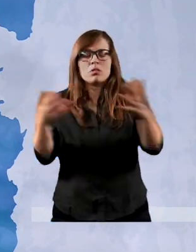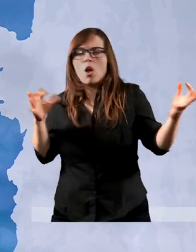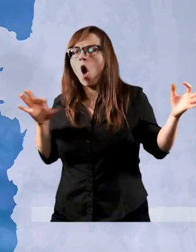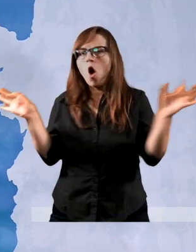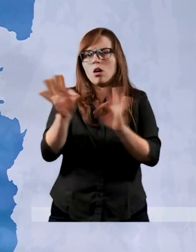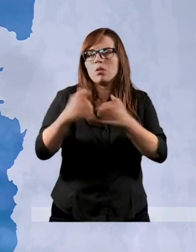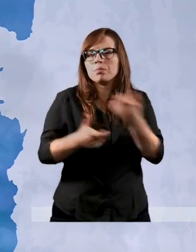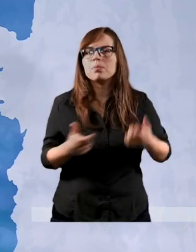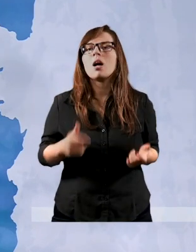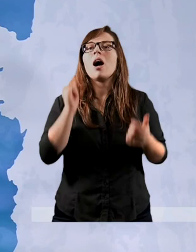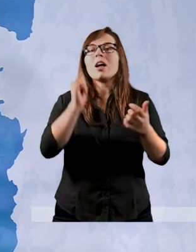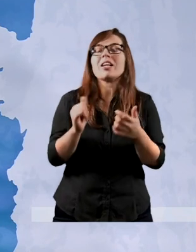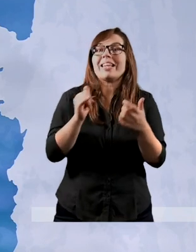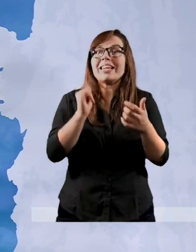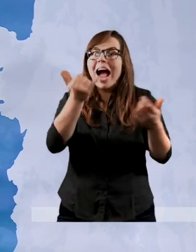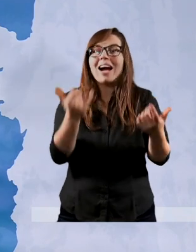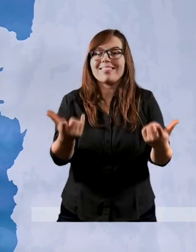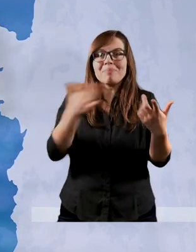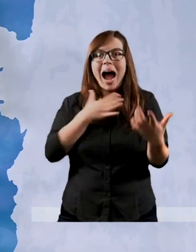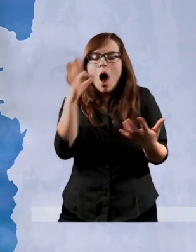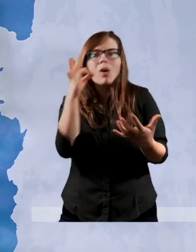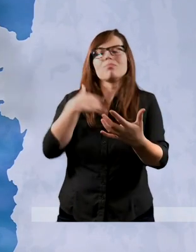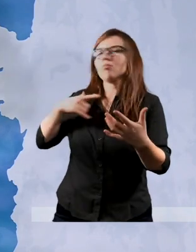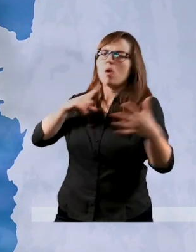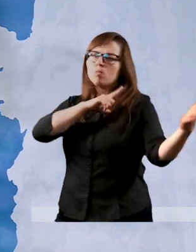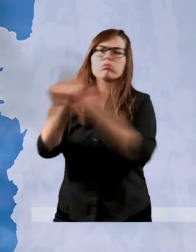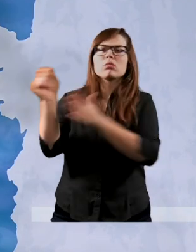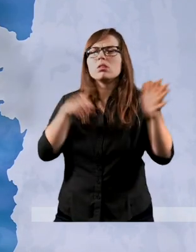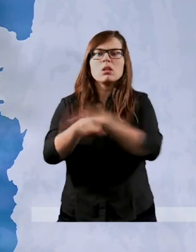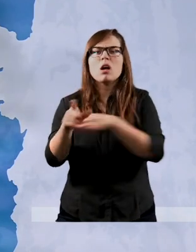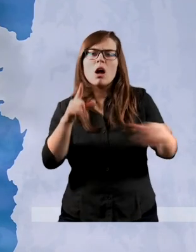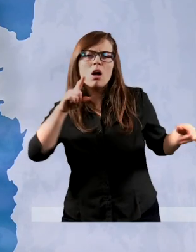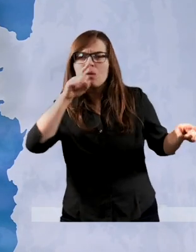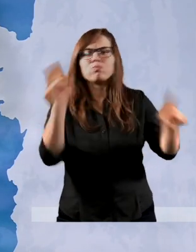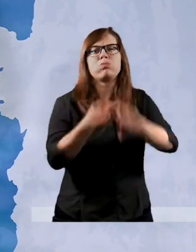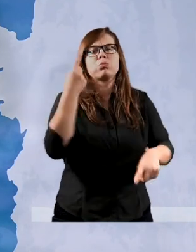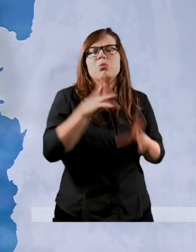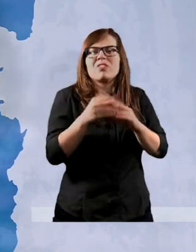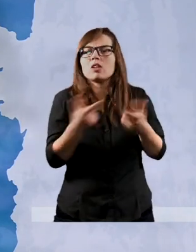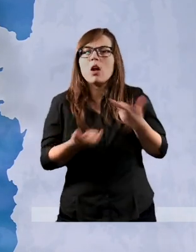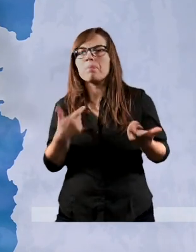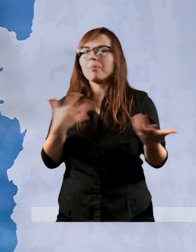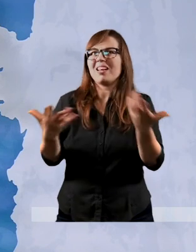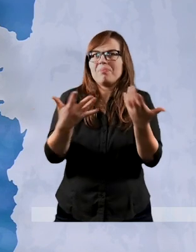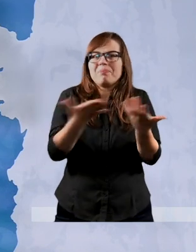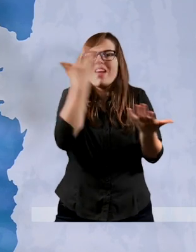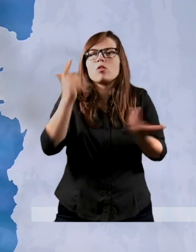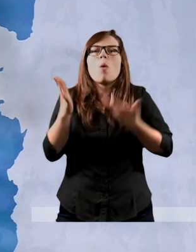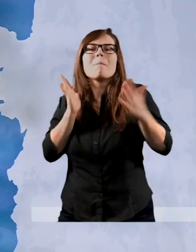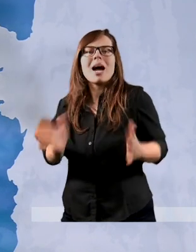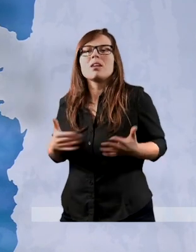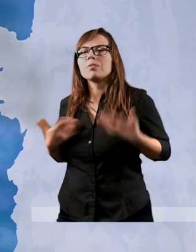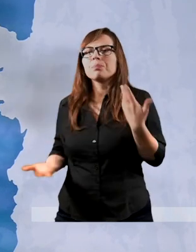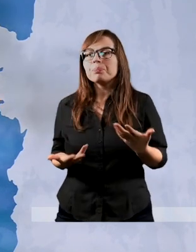jak tylko nadarzyła się okazja, ale tak zaparliśmy się w sobie i nie widzieliśmy, co będzie. I był